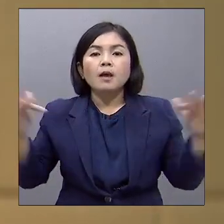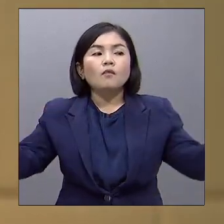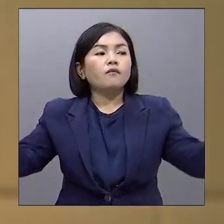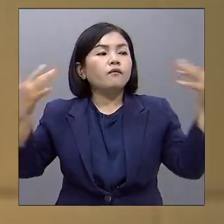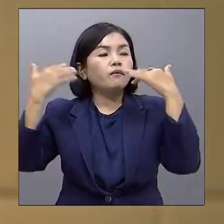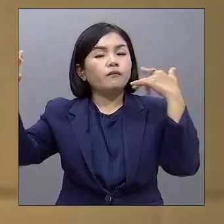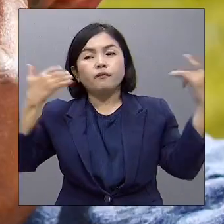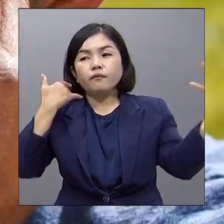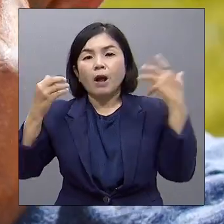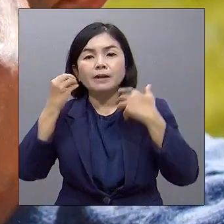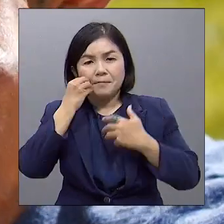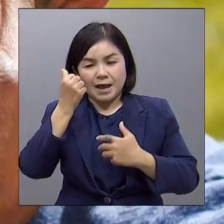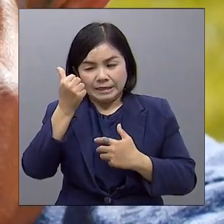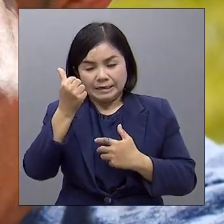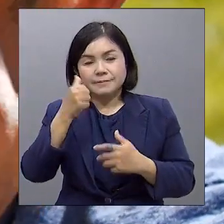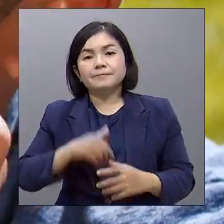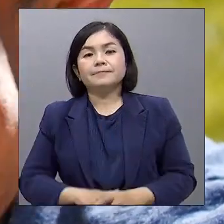ภูมิในบ้าน